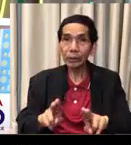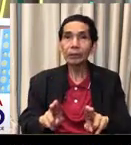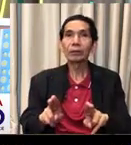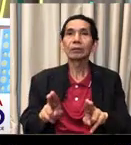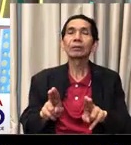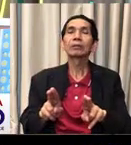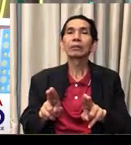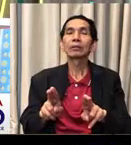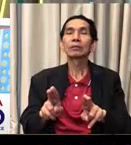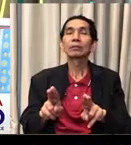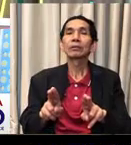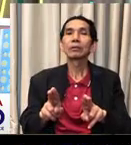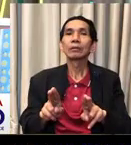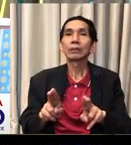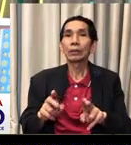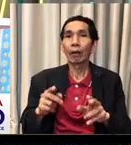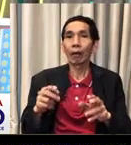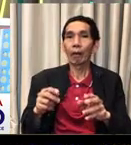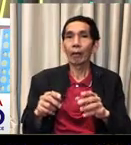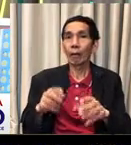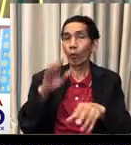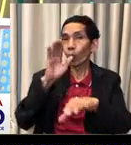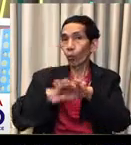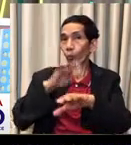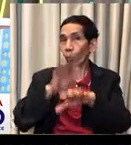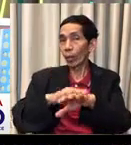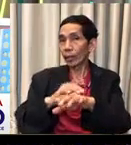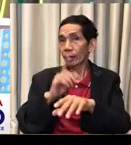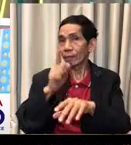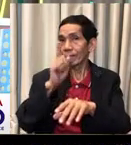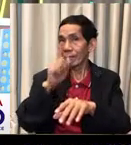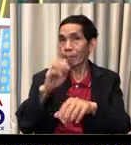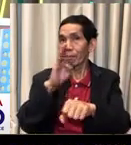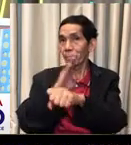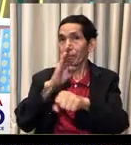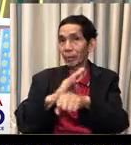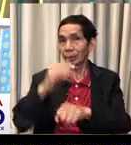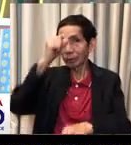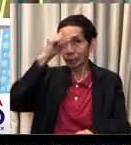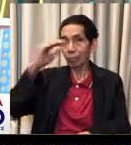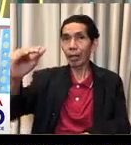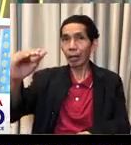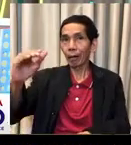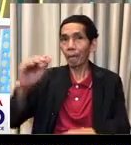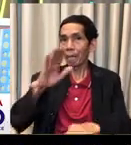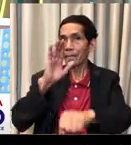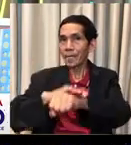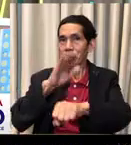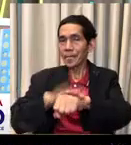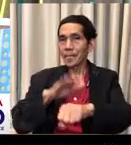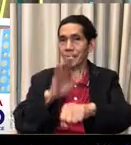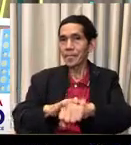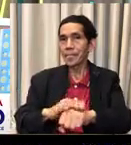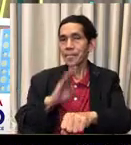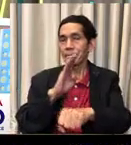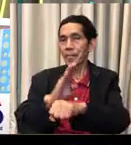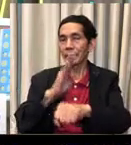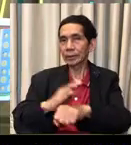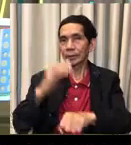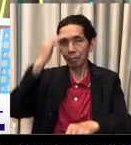Ito, babala sa mga businessman, ha? babala sa mga